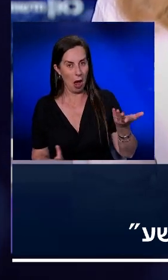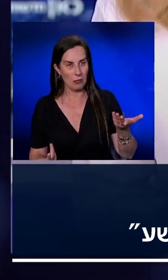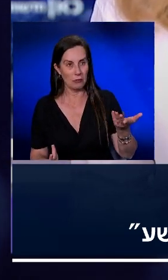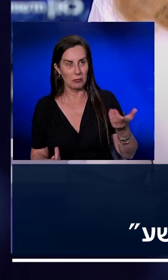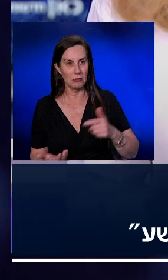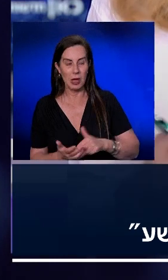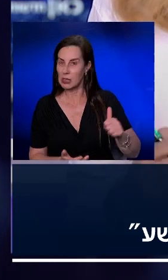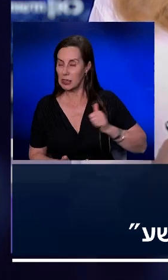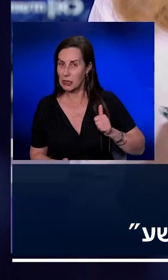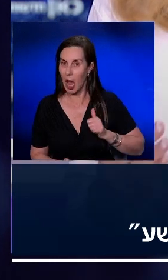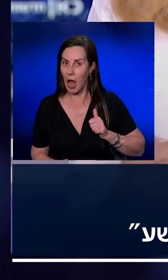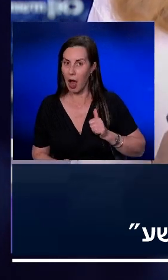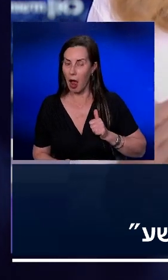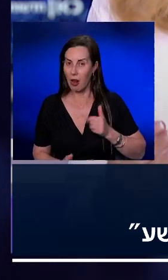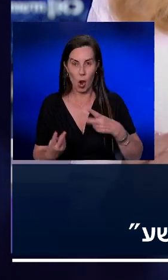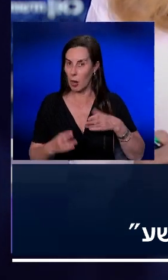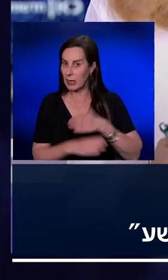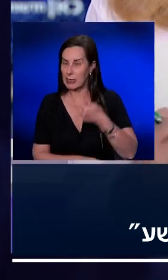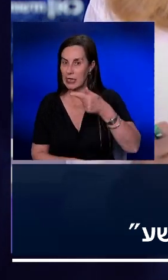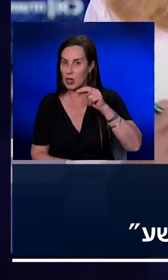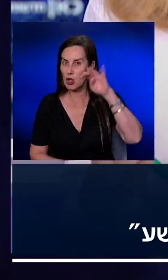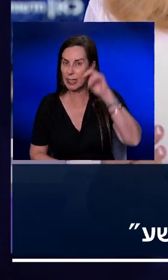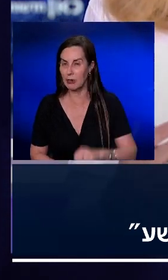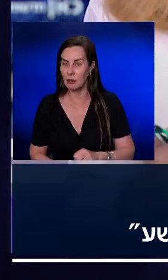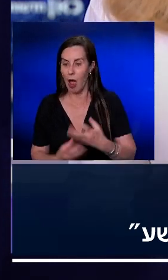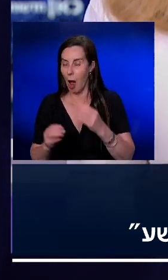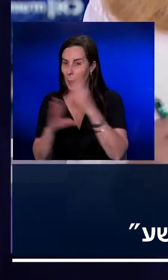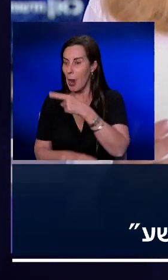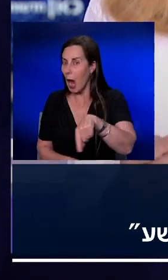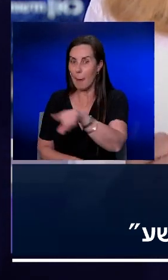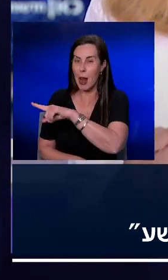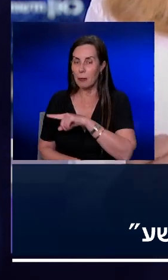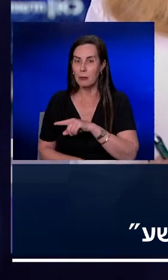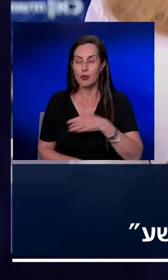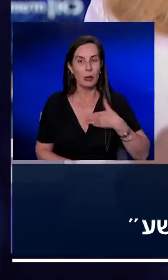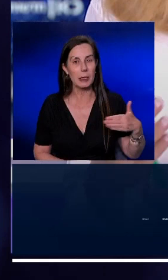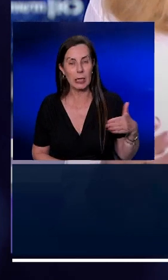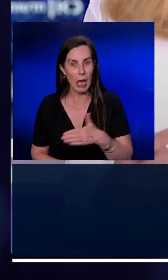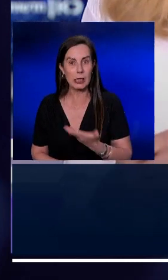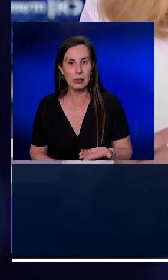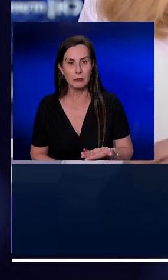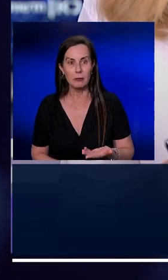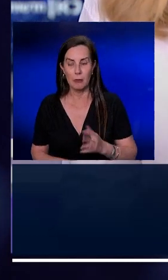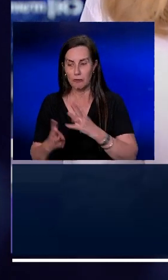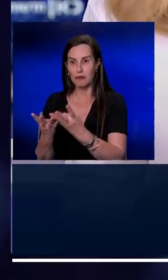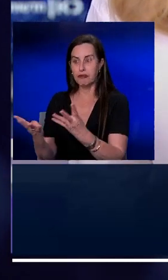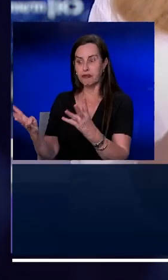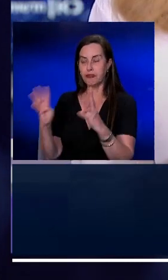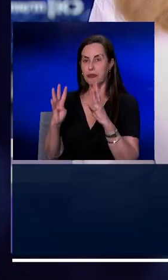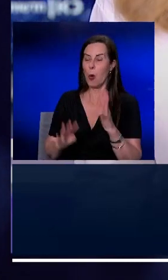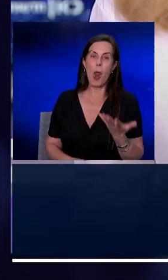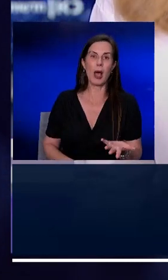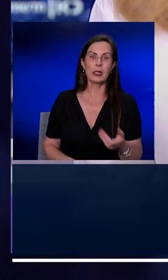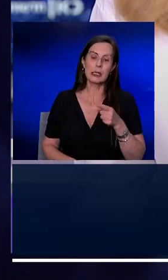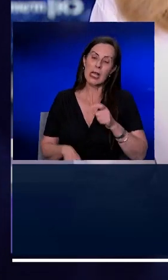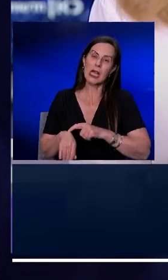של צה"ל, בהיבט הזה שדיברתם על עשרות חמושים פלסטינים, כשאתם נכנסים לג'נין, כשהקיפו את הכוחות, אז אולי זה